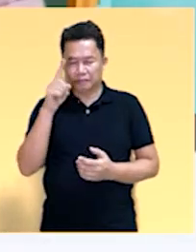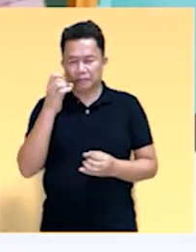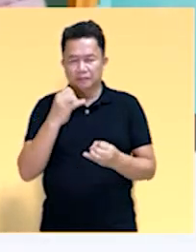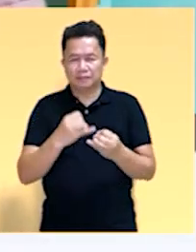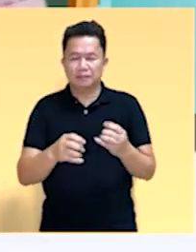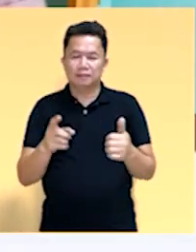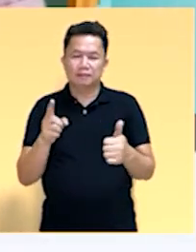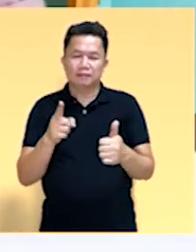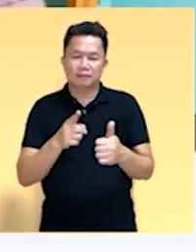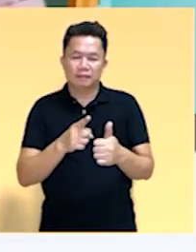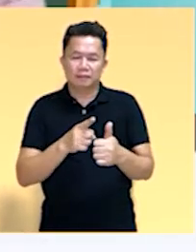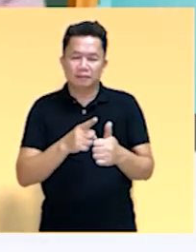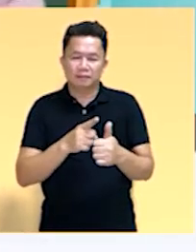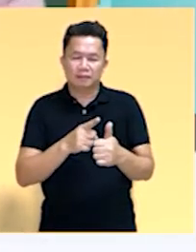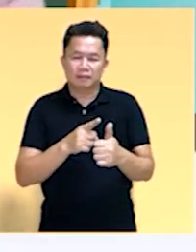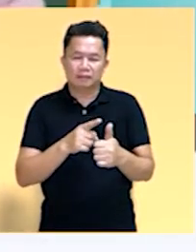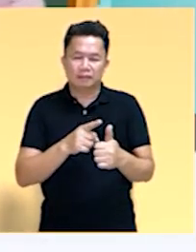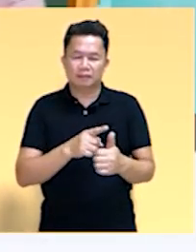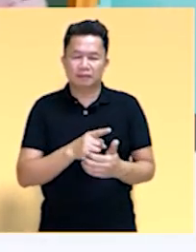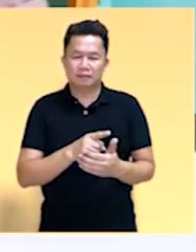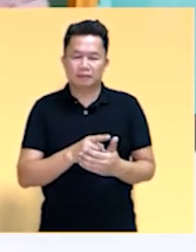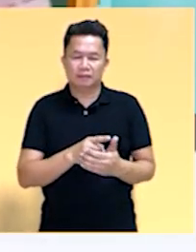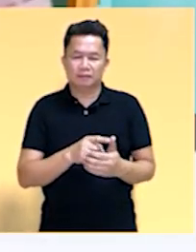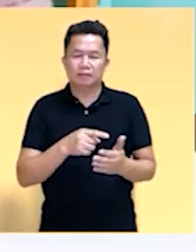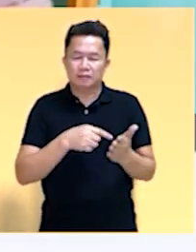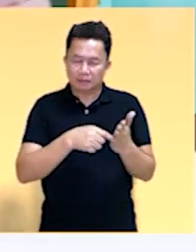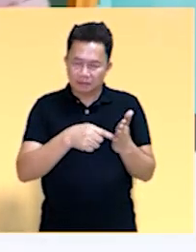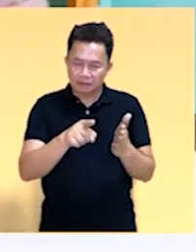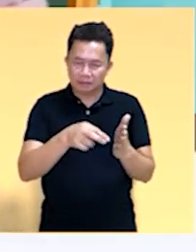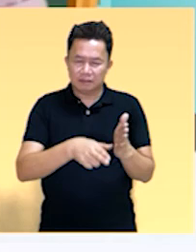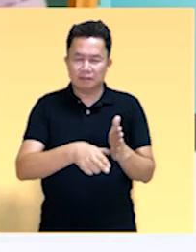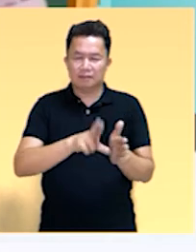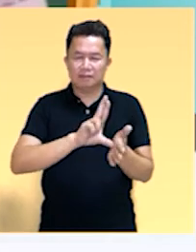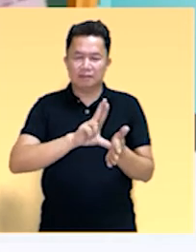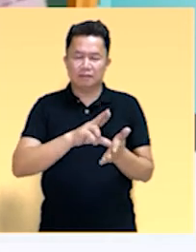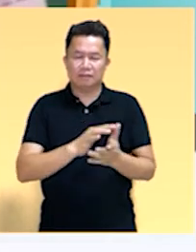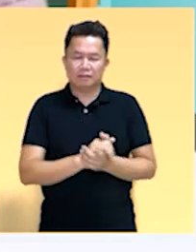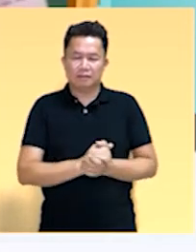Para sa huling hakbang, check or look back.